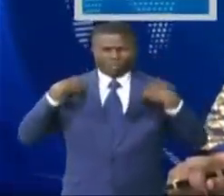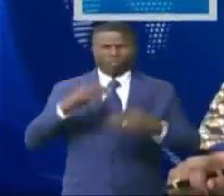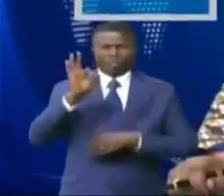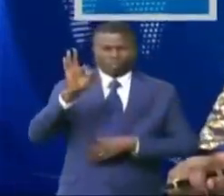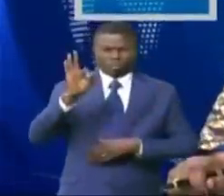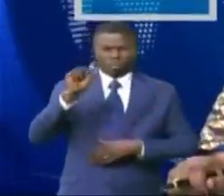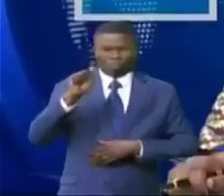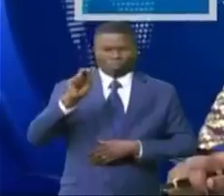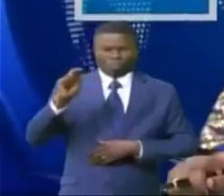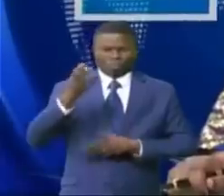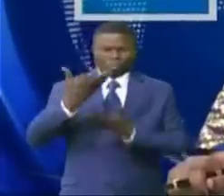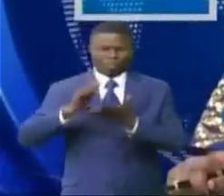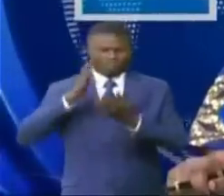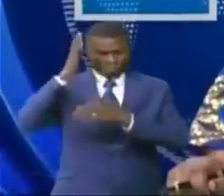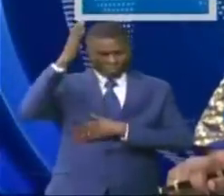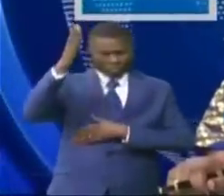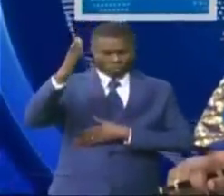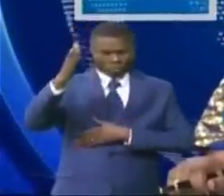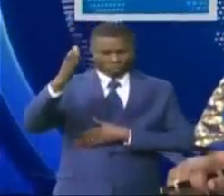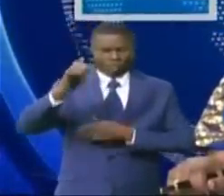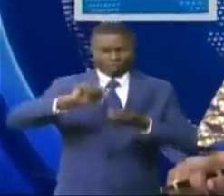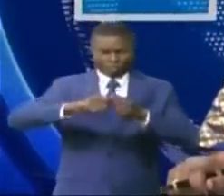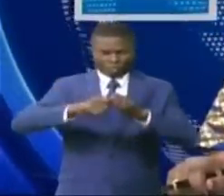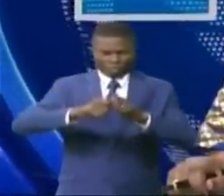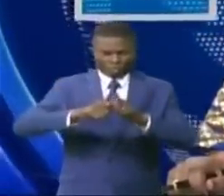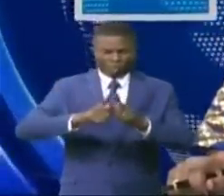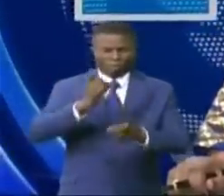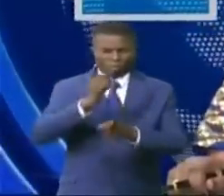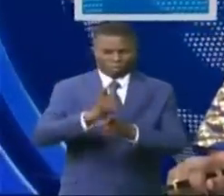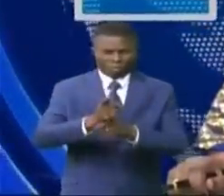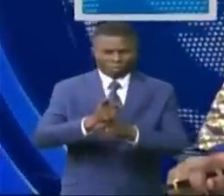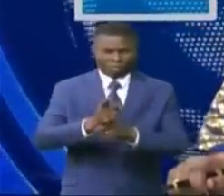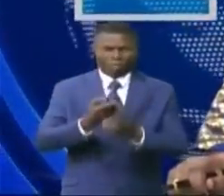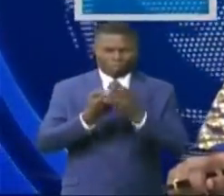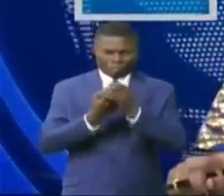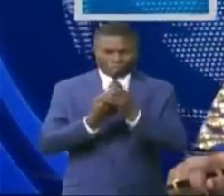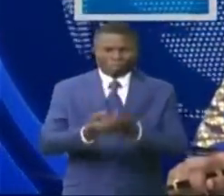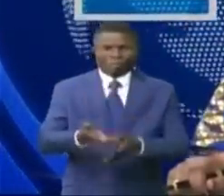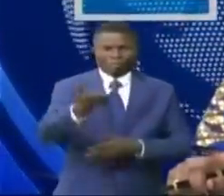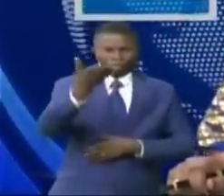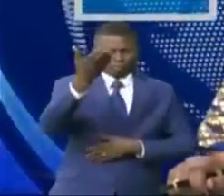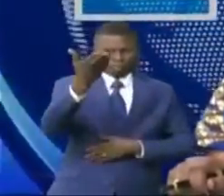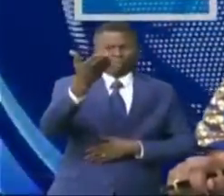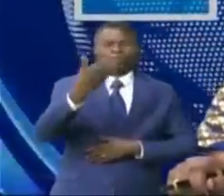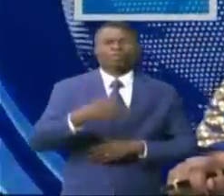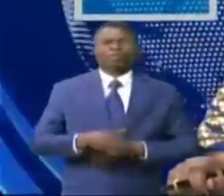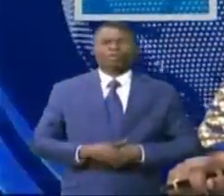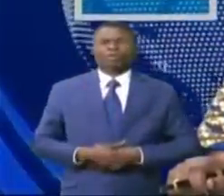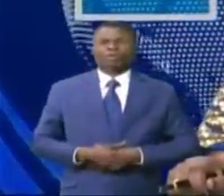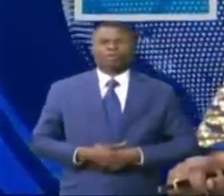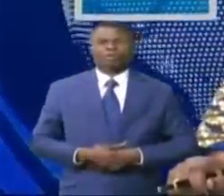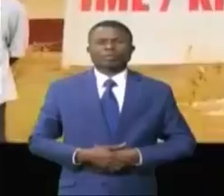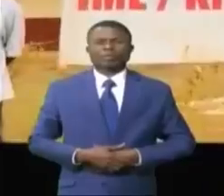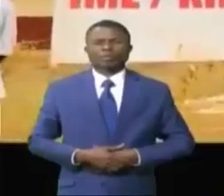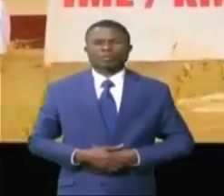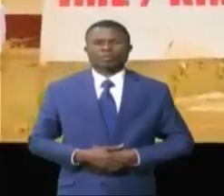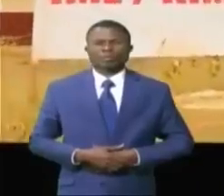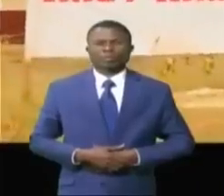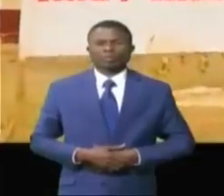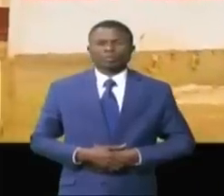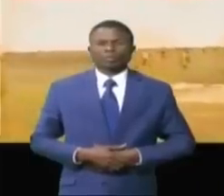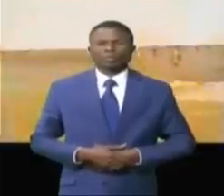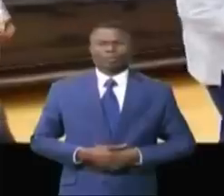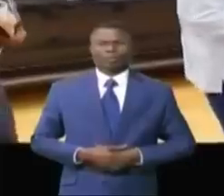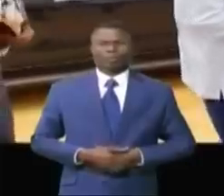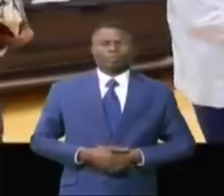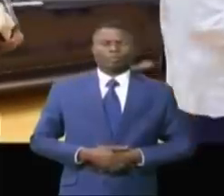la prochaine étape est annoncée. La réparation proprement dite, c'est pour bientôt. Naïcha Kialamouila et José Baïtombo. À environ